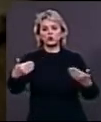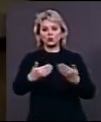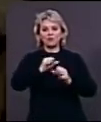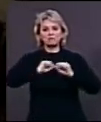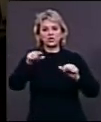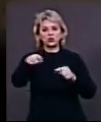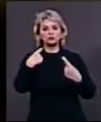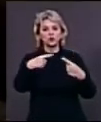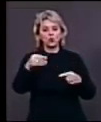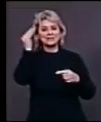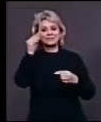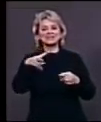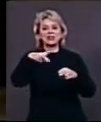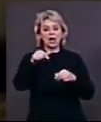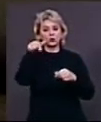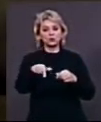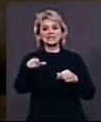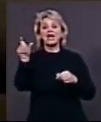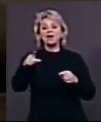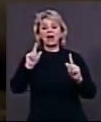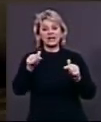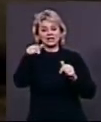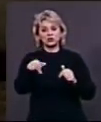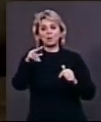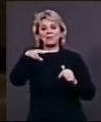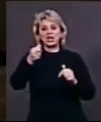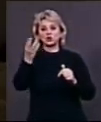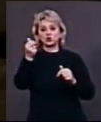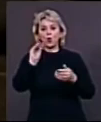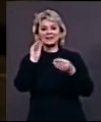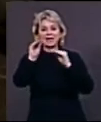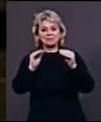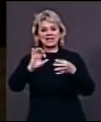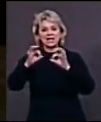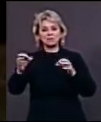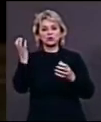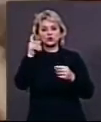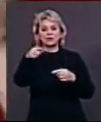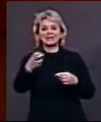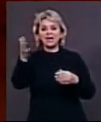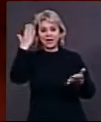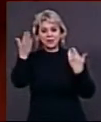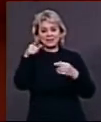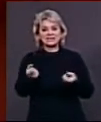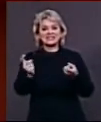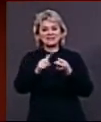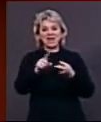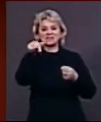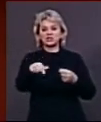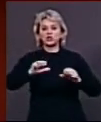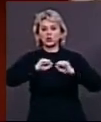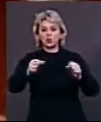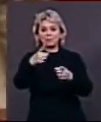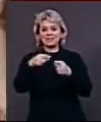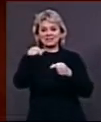героями и даже с другой смысловой нагрузкой. В оригинале пьеса Павла Пришко напичкана элементами черной комедии. Связанные герои,